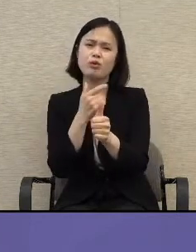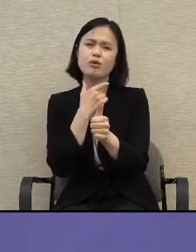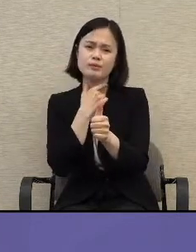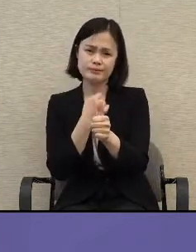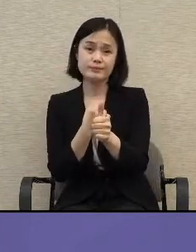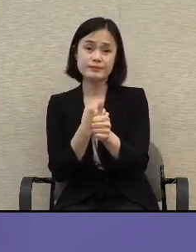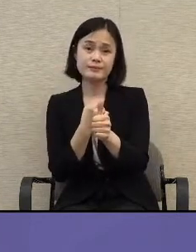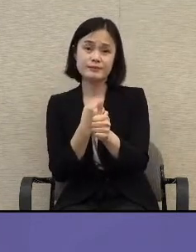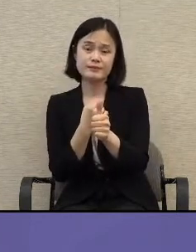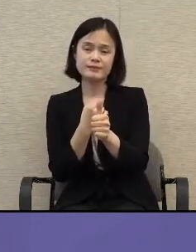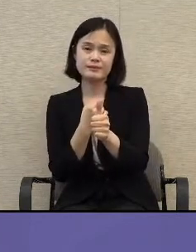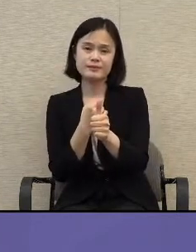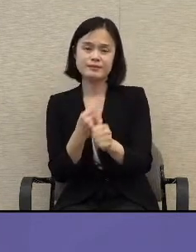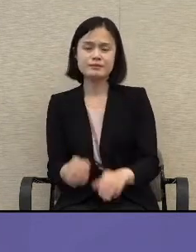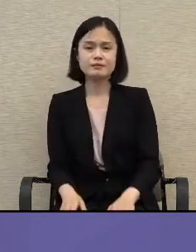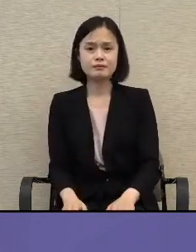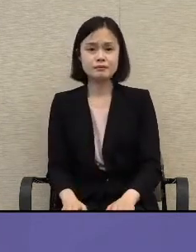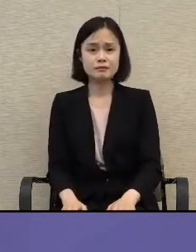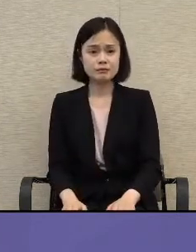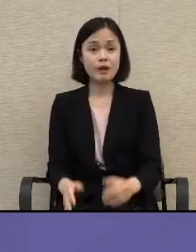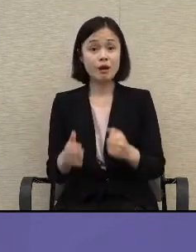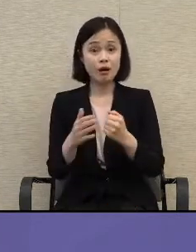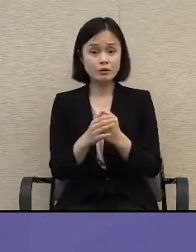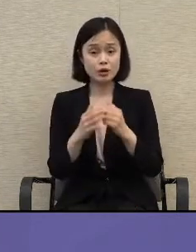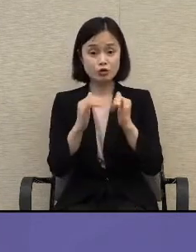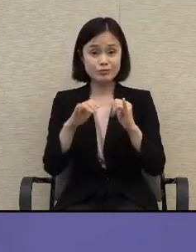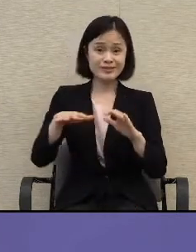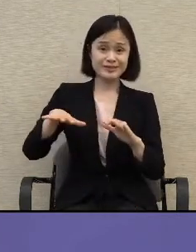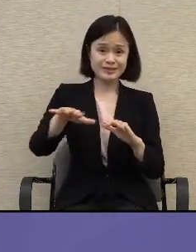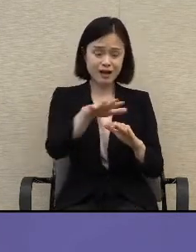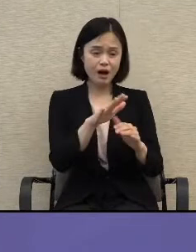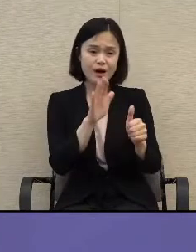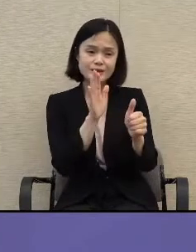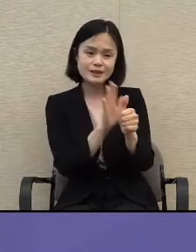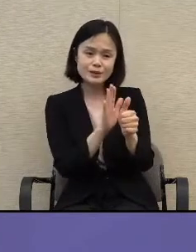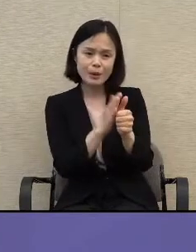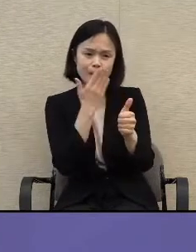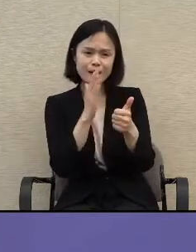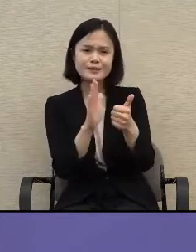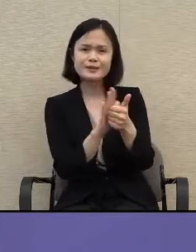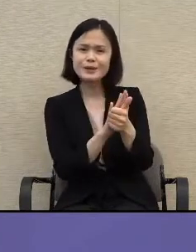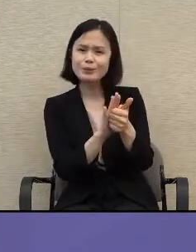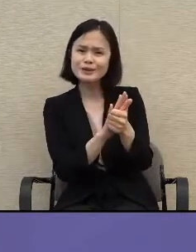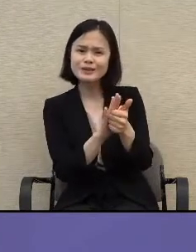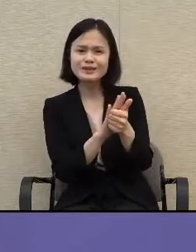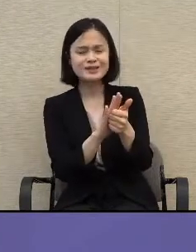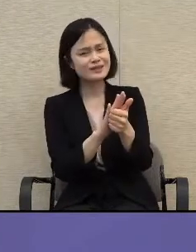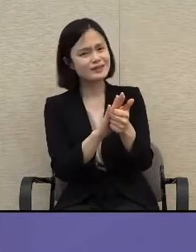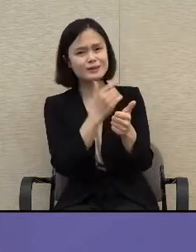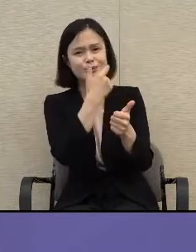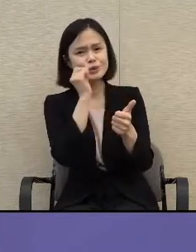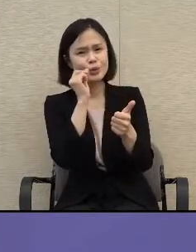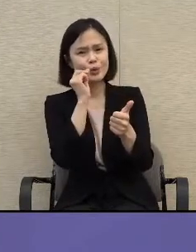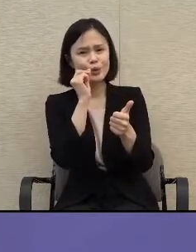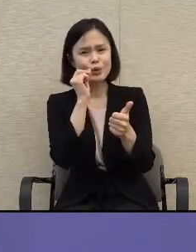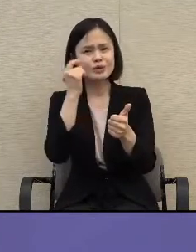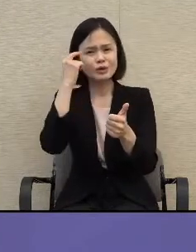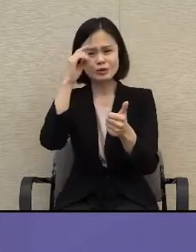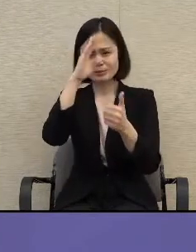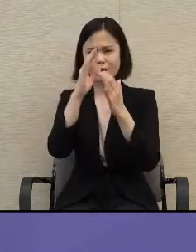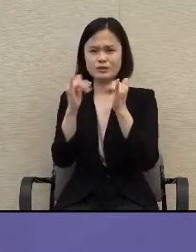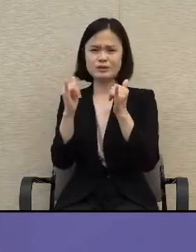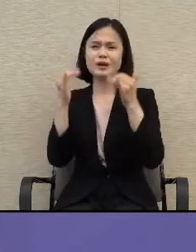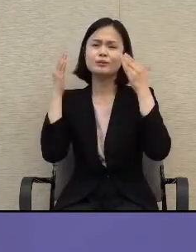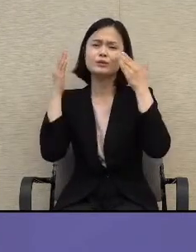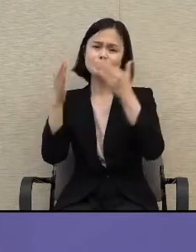제공 체계는 부재하다라는 점을 언급할 수 있을 것 같습니다. 아까 말씀드린 일반 상담의 형태가 물론 진행이 되고 있기는 하지만